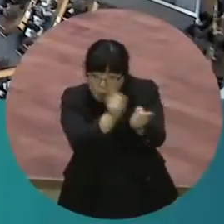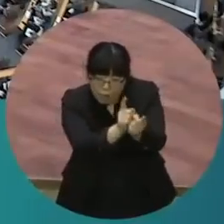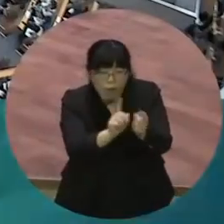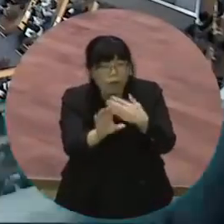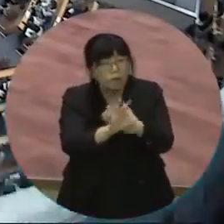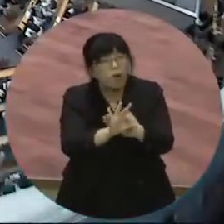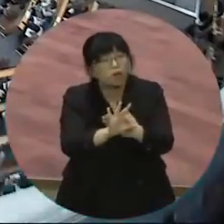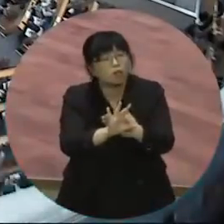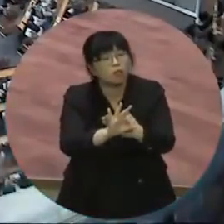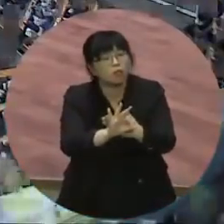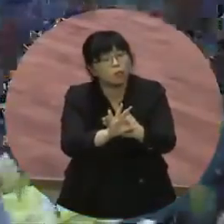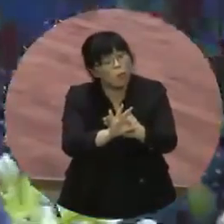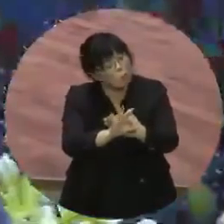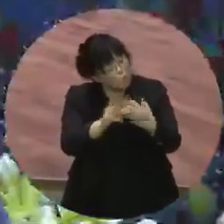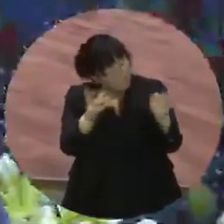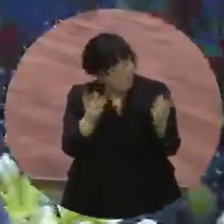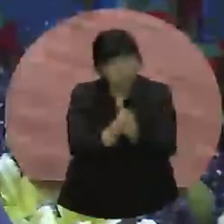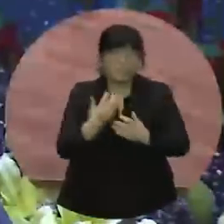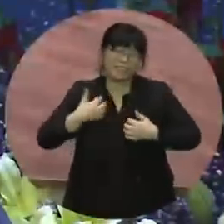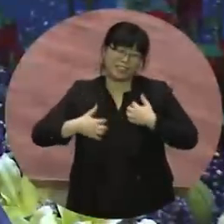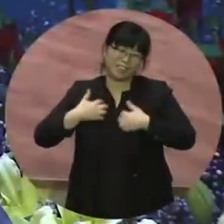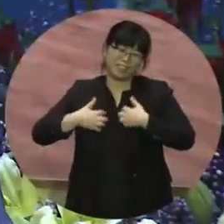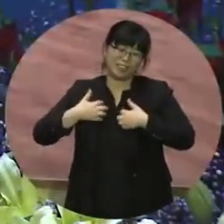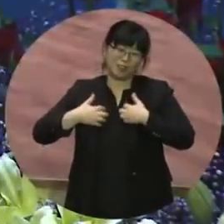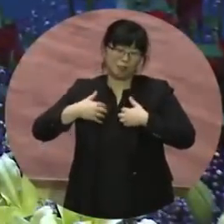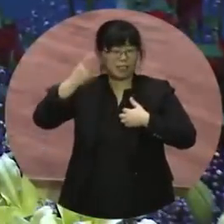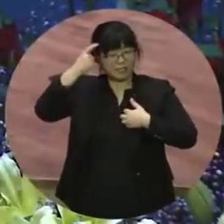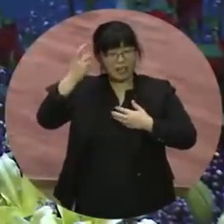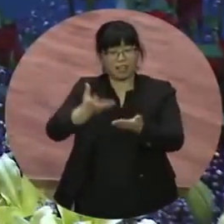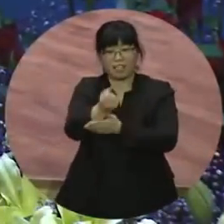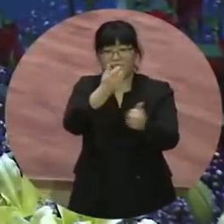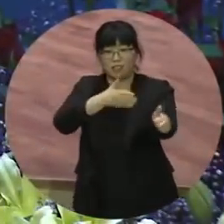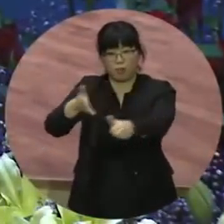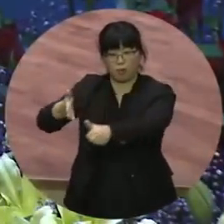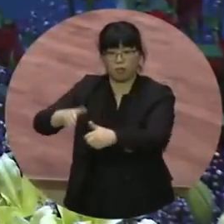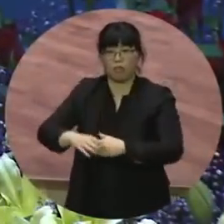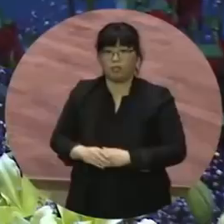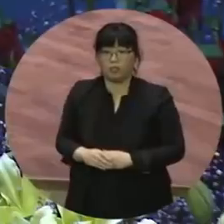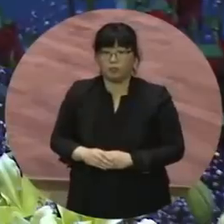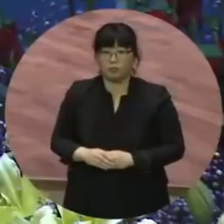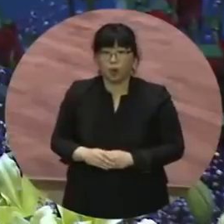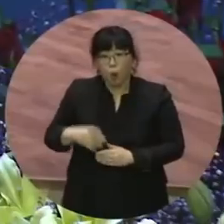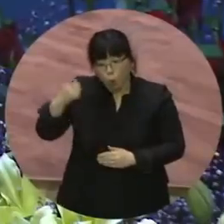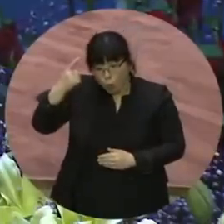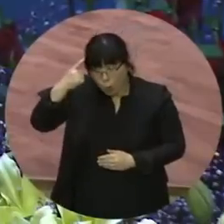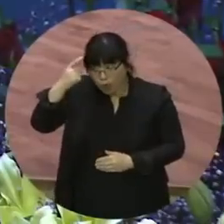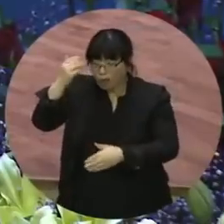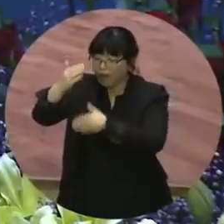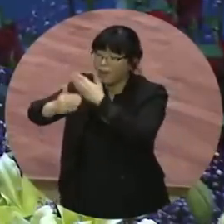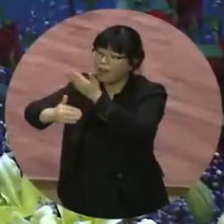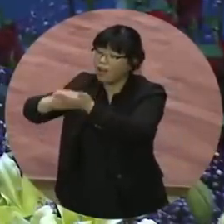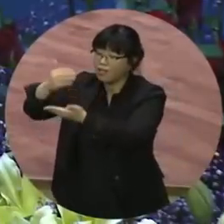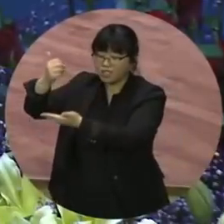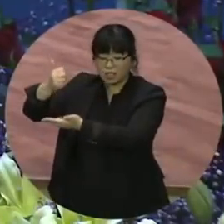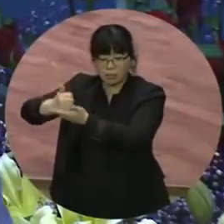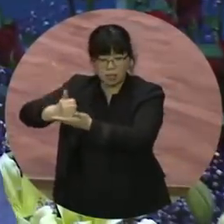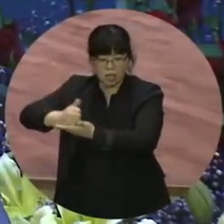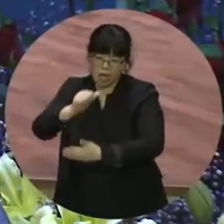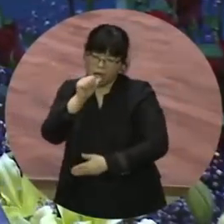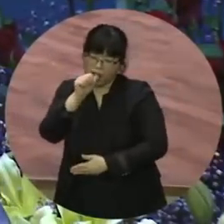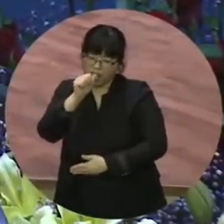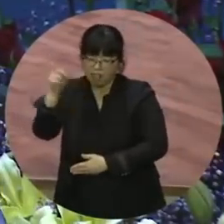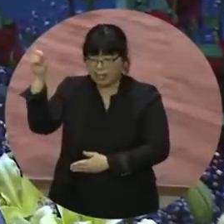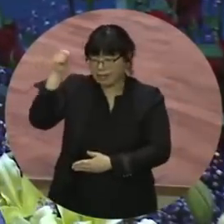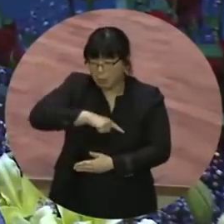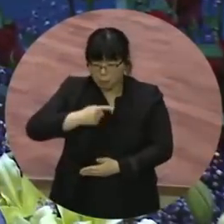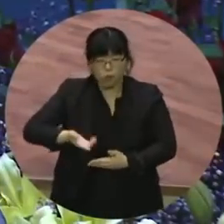시험을 당하고 온전히 기쁘게 여기라. 그 이유가 어디느냐. 하나님은 하나님 자녀에게 결코 나쁜 걸 주지 않아요. 어느